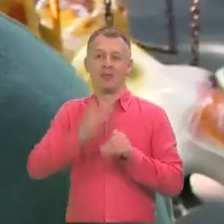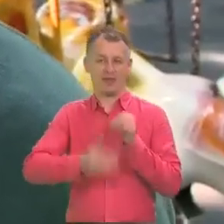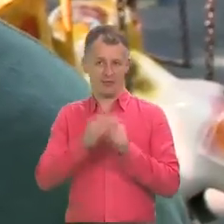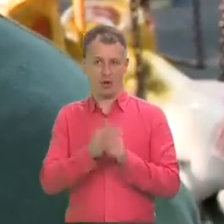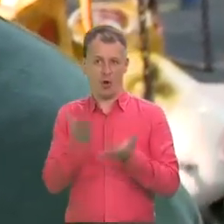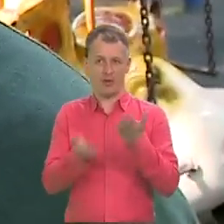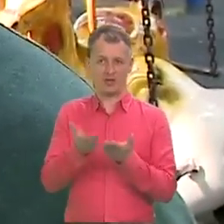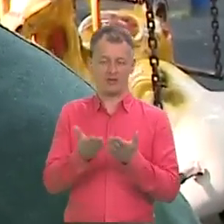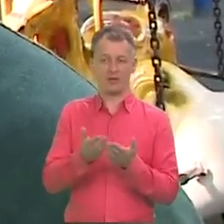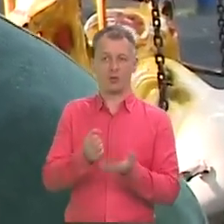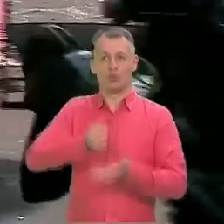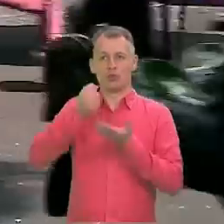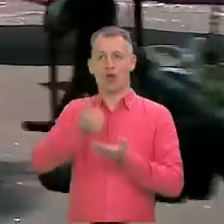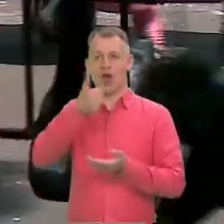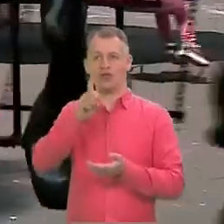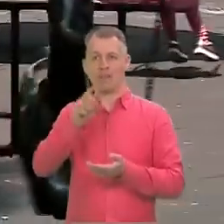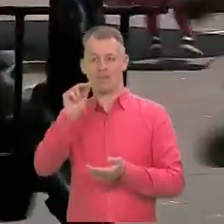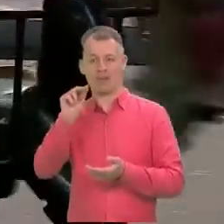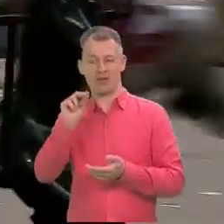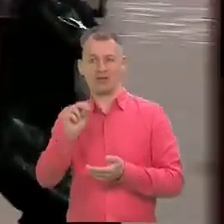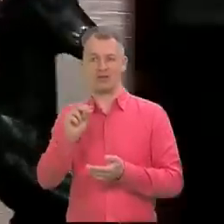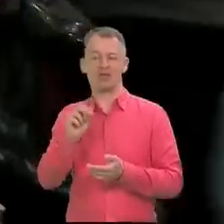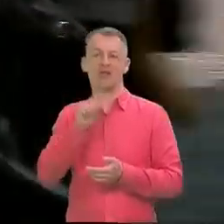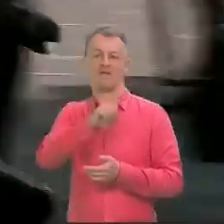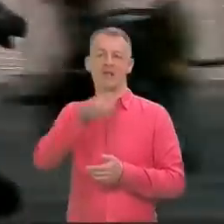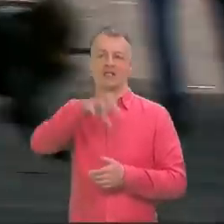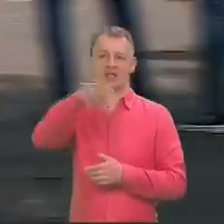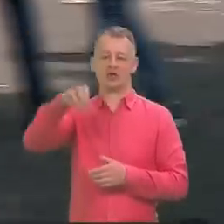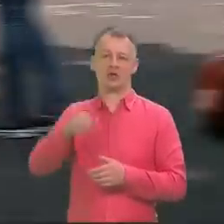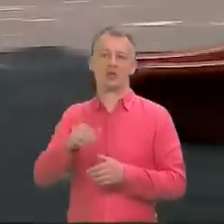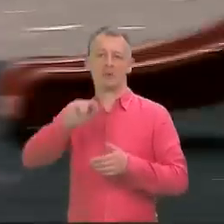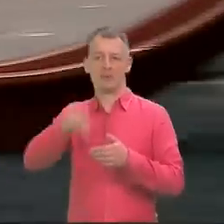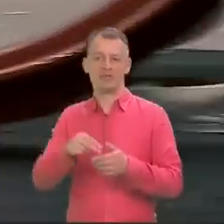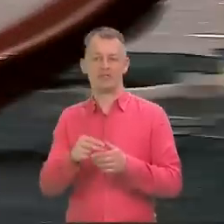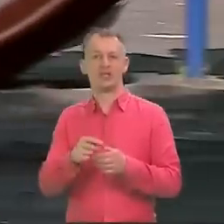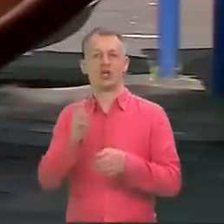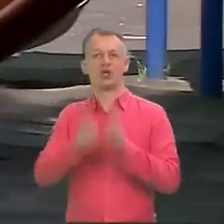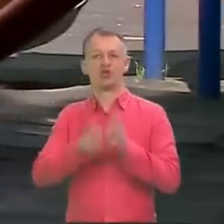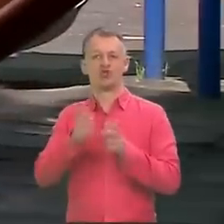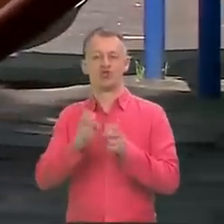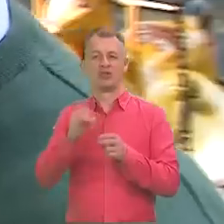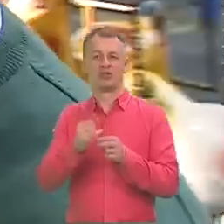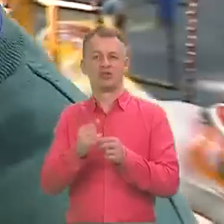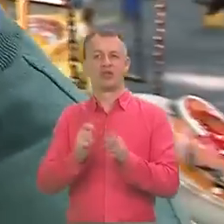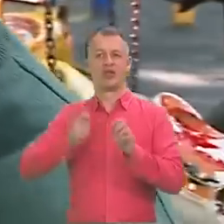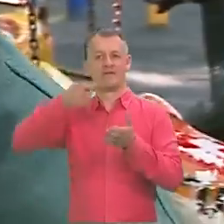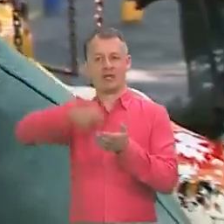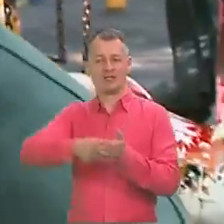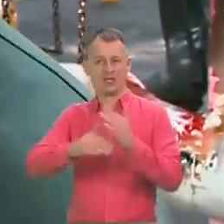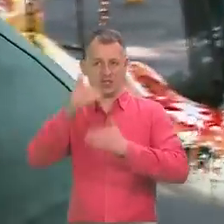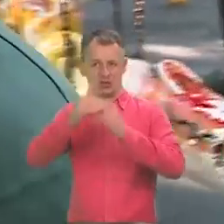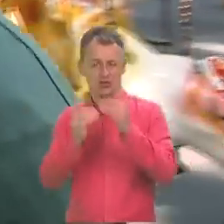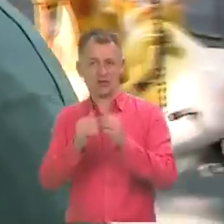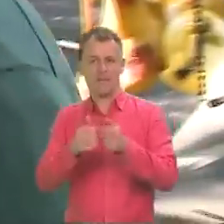bugetele ADP-urilor de sector, care au permis mentenanță și investiții în parcurile care sunt de mai